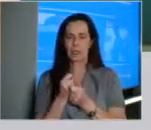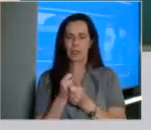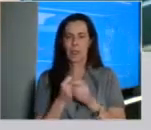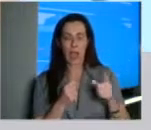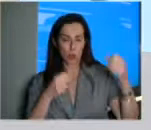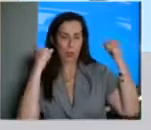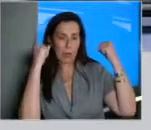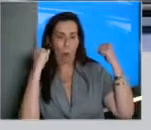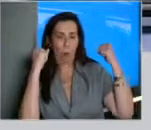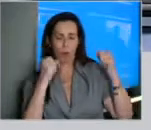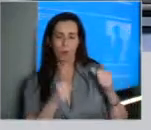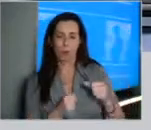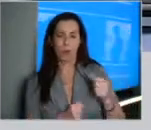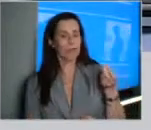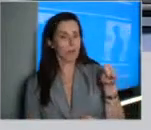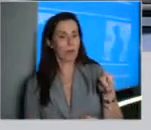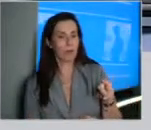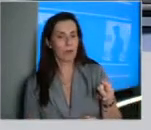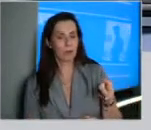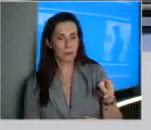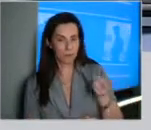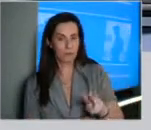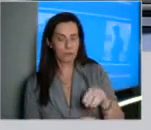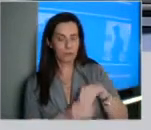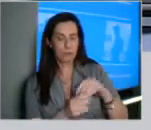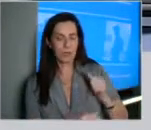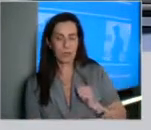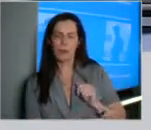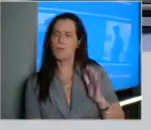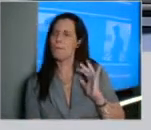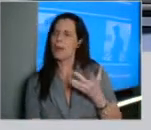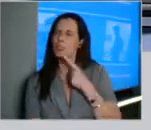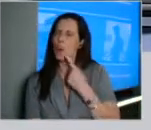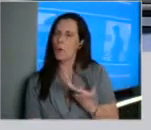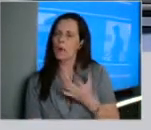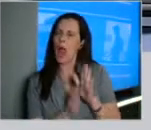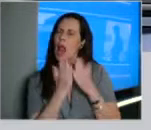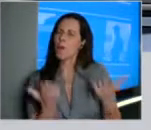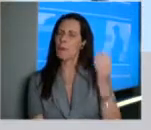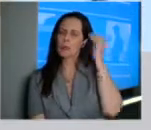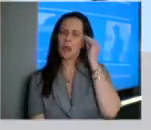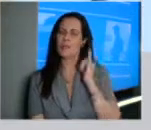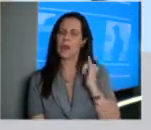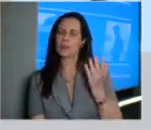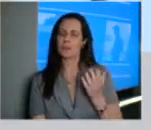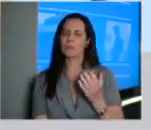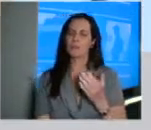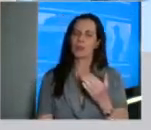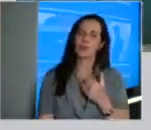גיבור ישראל? כן. נפל בשירותו. מה זה אומר בעצם אלבום הנצחה?